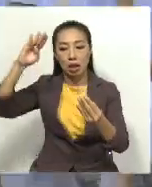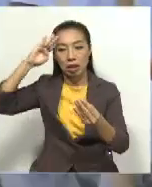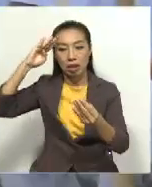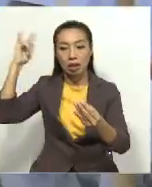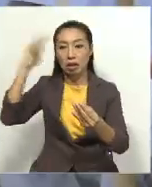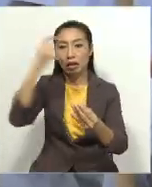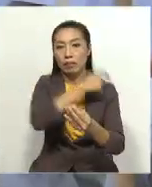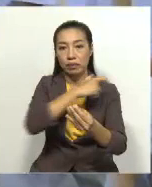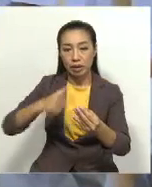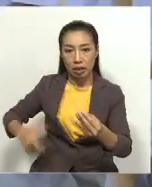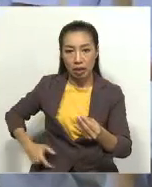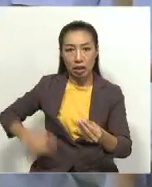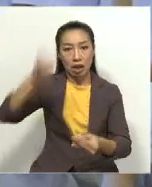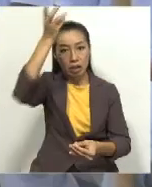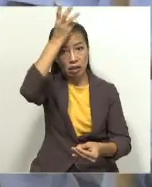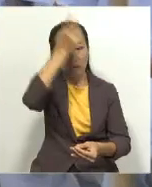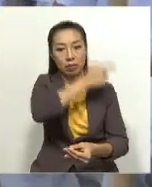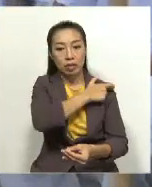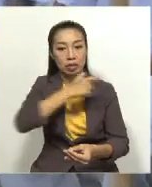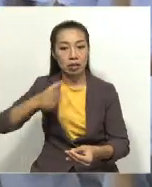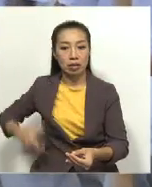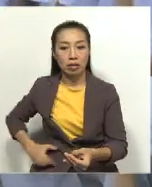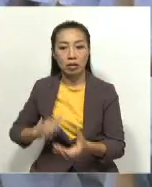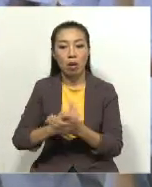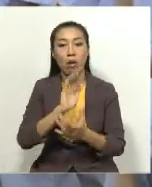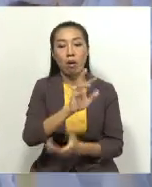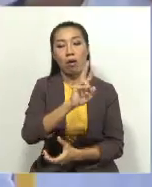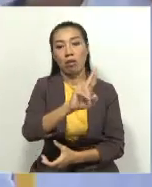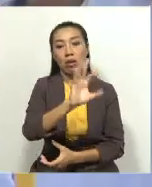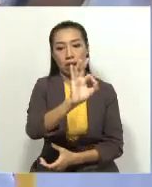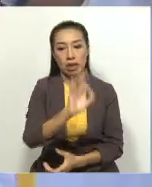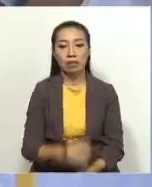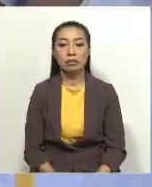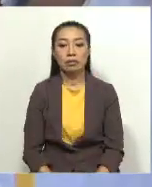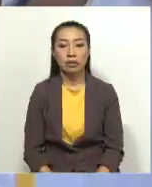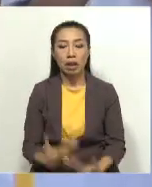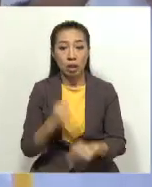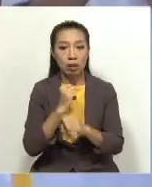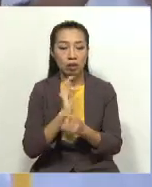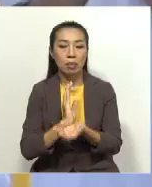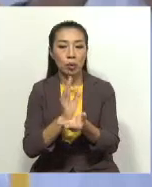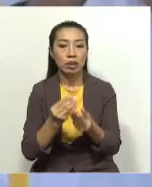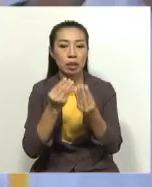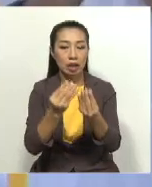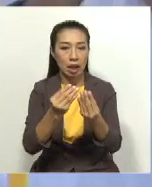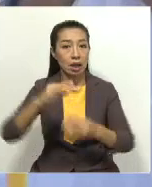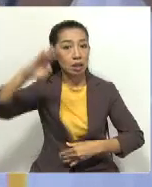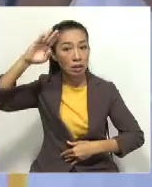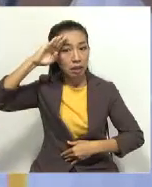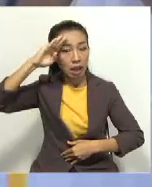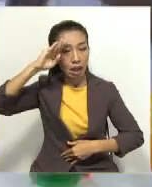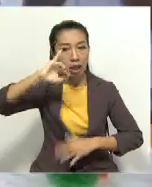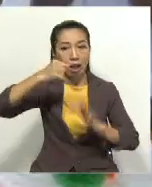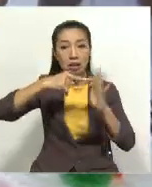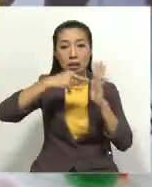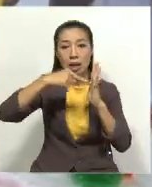สมเด็จพระเจ้าอยู่หัวและสมเด็จพระนางเจ้าสิริกิติ์พระบรมราชินีนาถในรัชกาลที่9พร้อมอุทิศส่วนกุศลให้กับนาวาตรีสมานคุณ